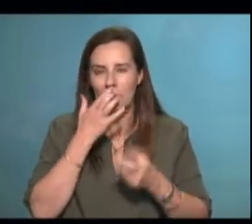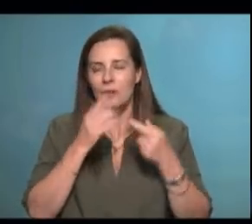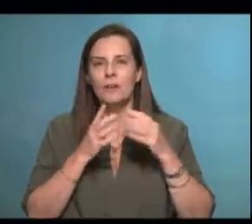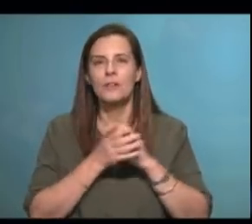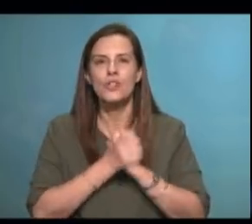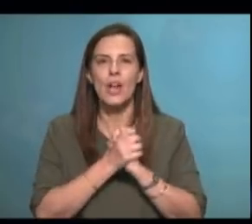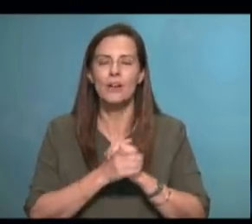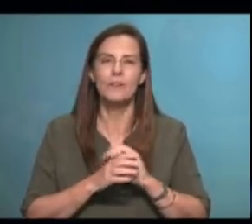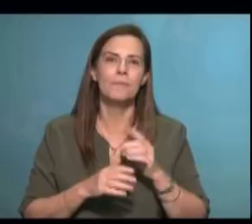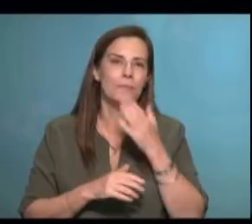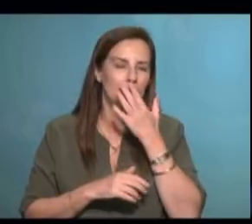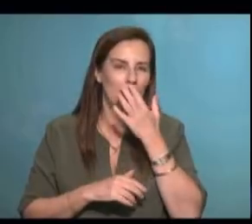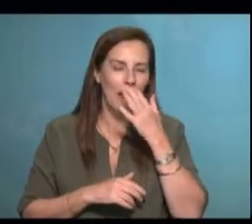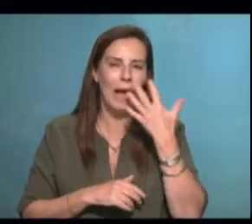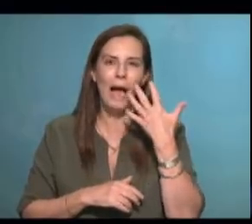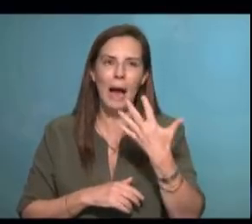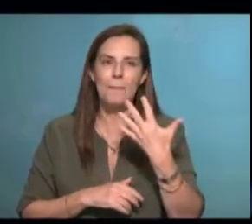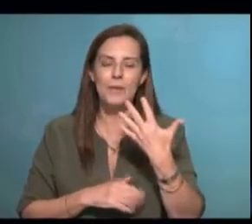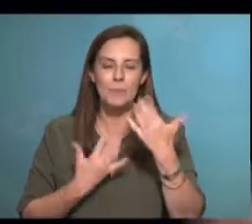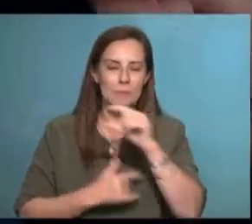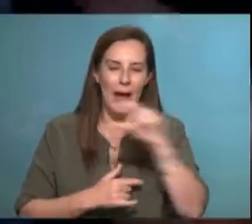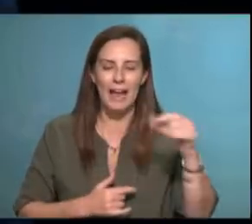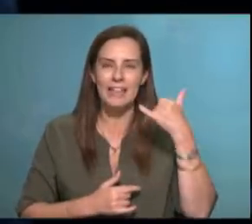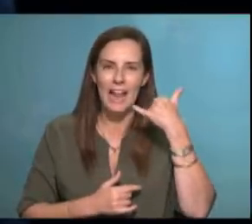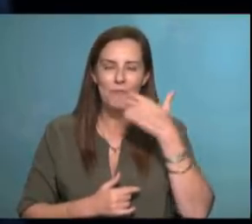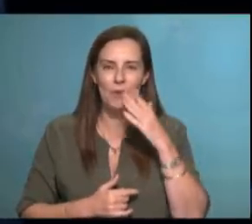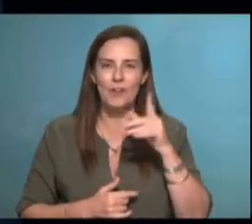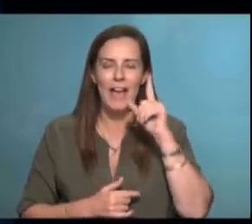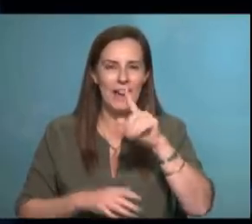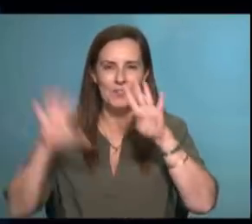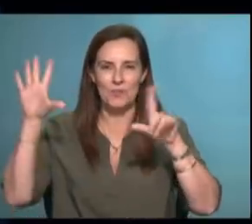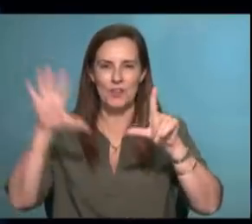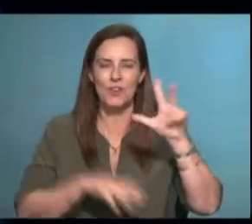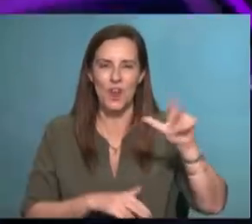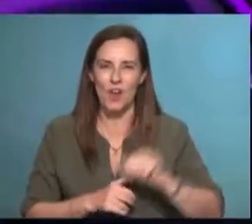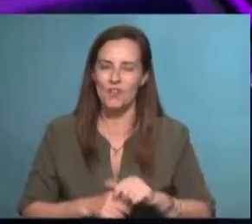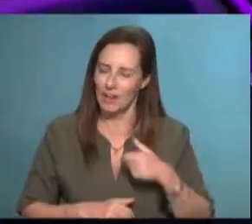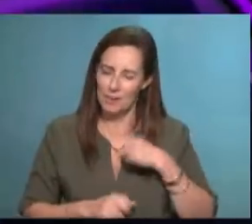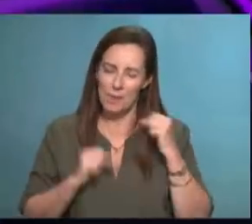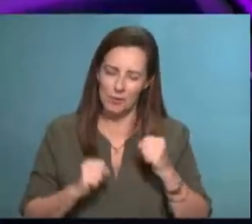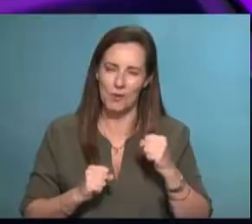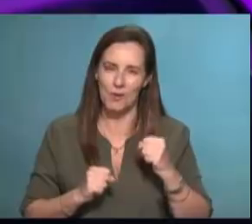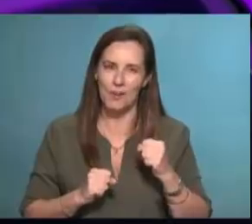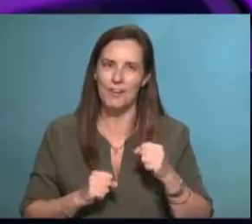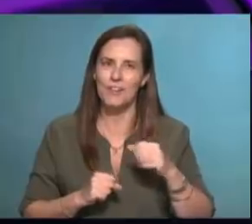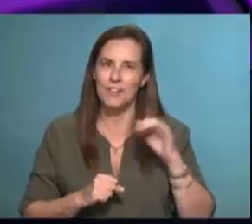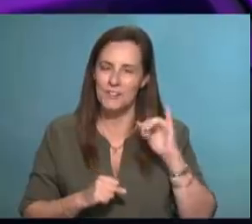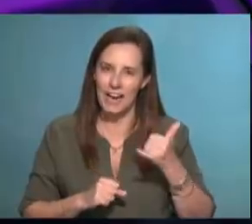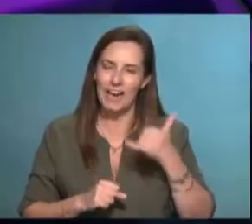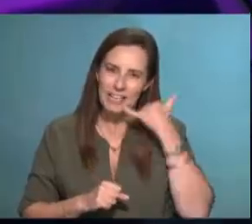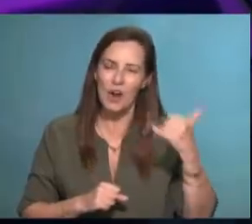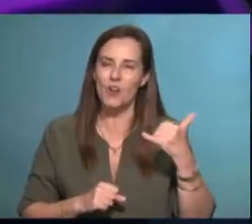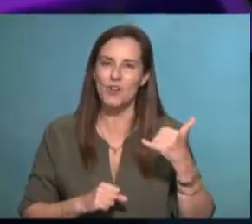יגיע לאשתו. 5 מספרים בלבד בטלפון בירושלים, 1973. אני מניח שחברי המערכת אכן ביצעו את